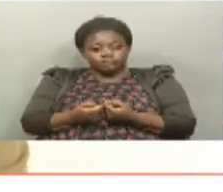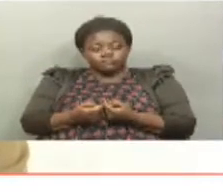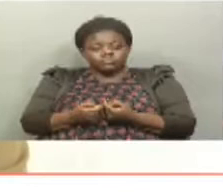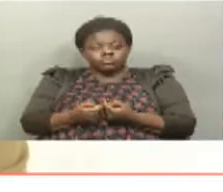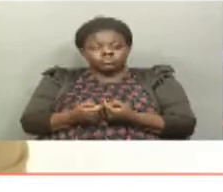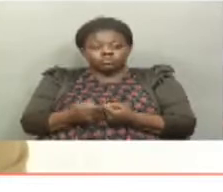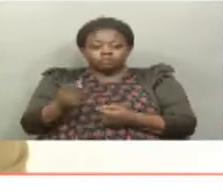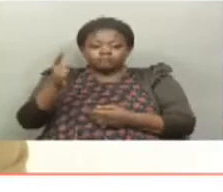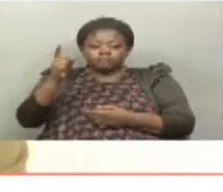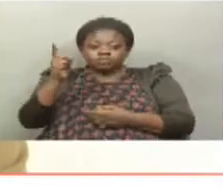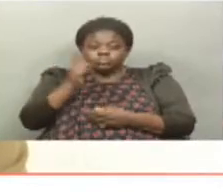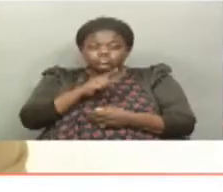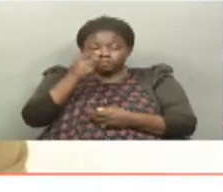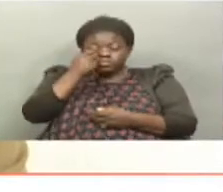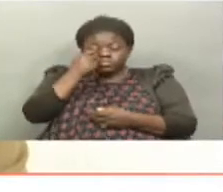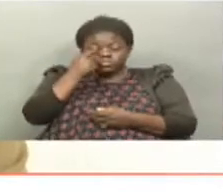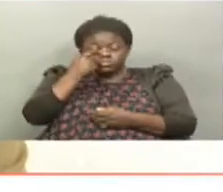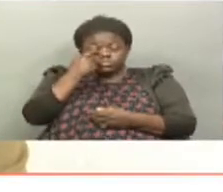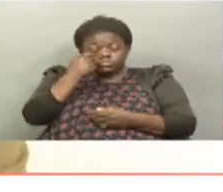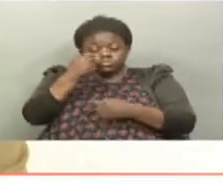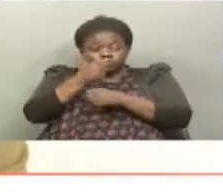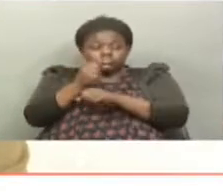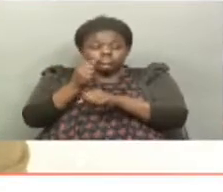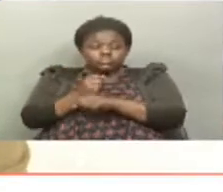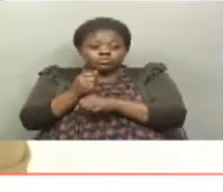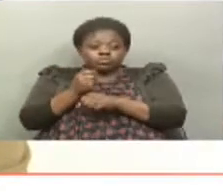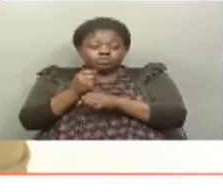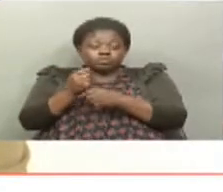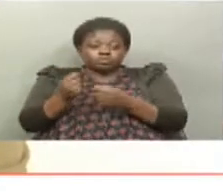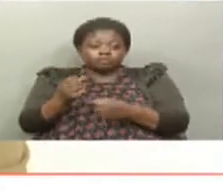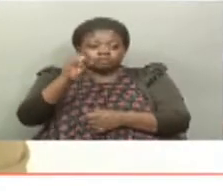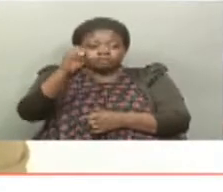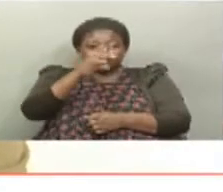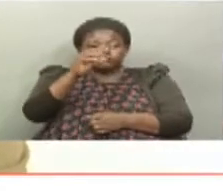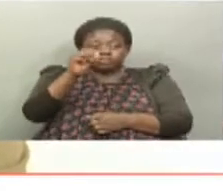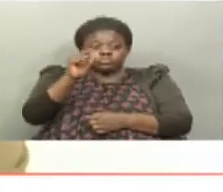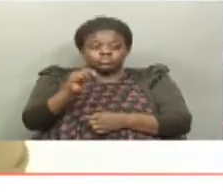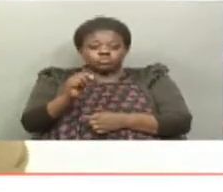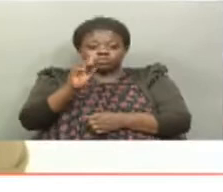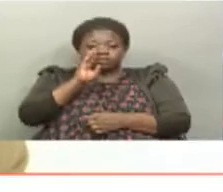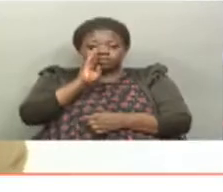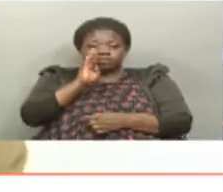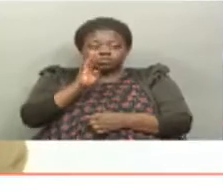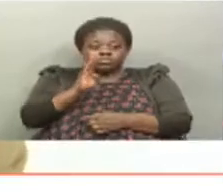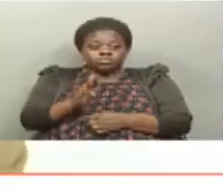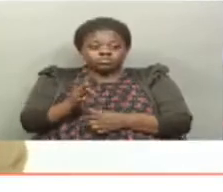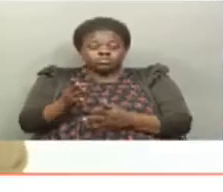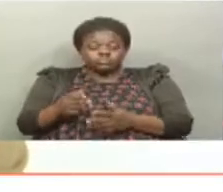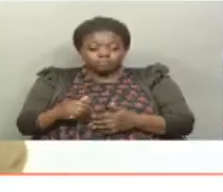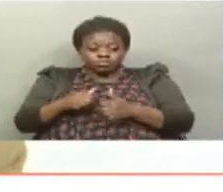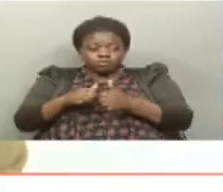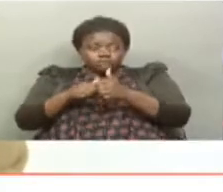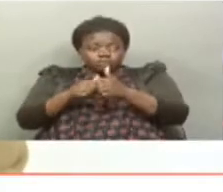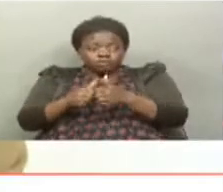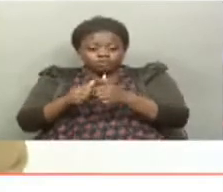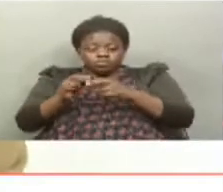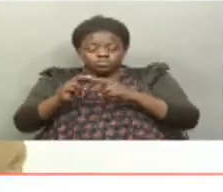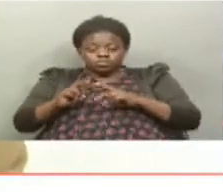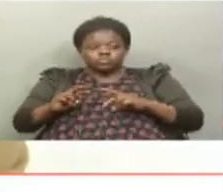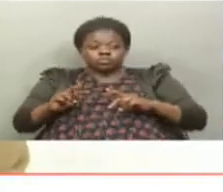ez'abakugu abava mu kitongole kya ICT bano bagenda kubeera nga balondoola